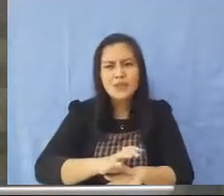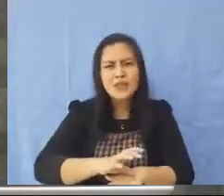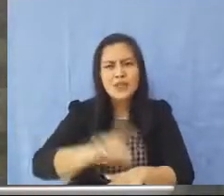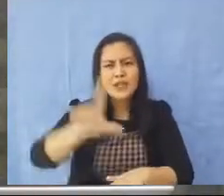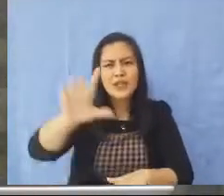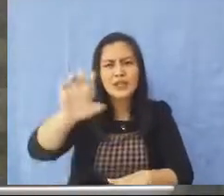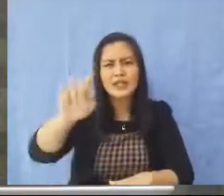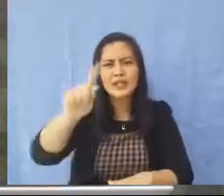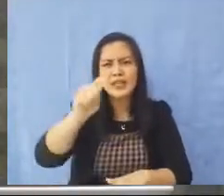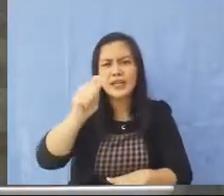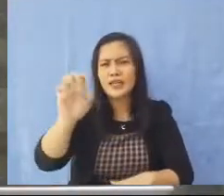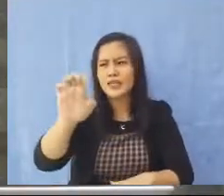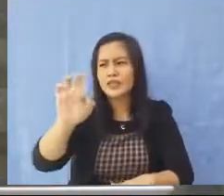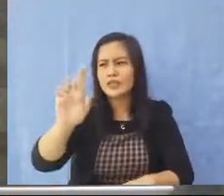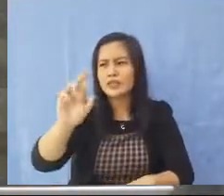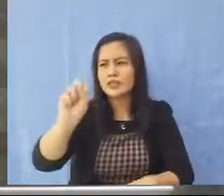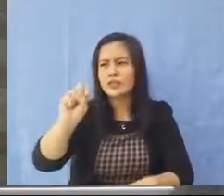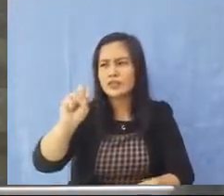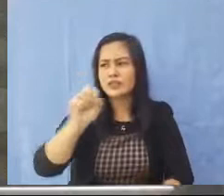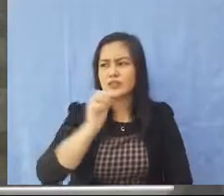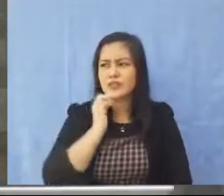nakakakuha po tayo